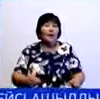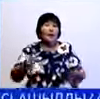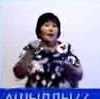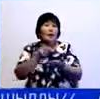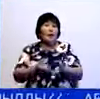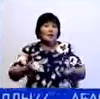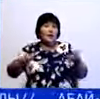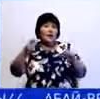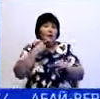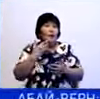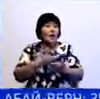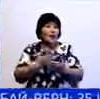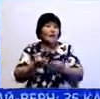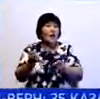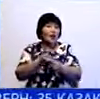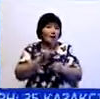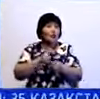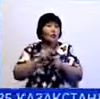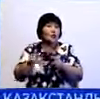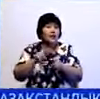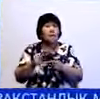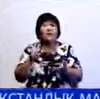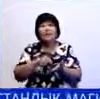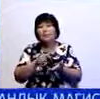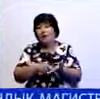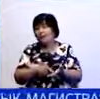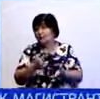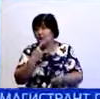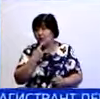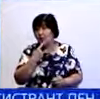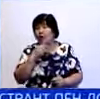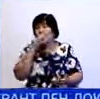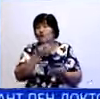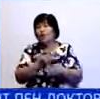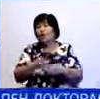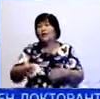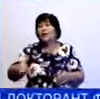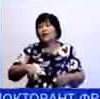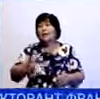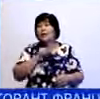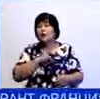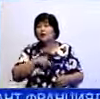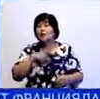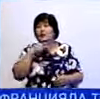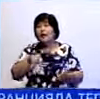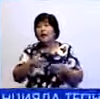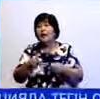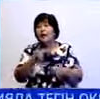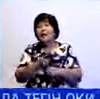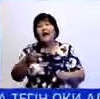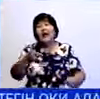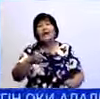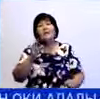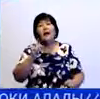Kımbatçılık kısıp barat, əsiresi kartop pen sebzdin bağası arq bermey tur. Jawapta sala başçısının jumısına şüylükken qala akimi Ganibek